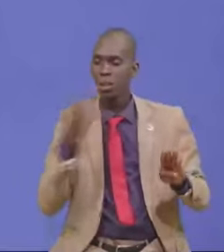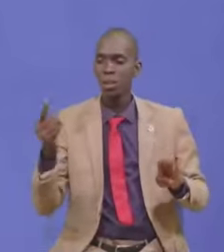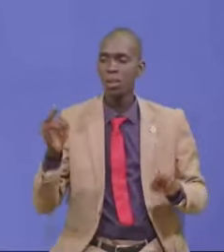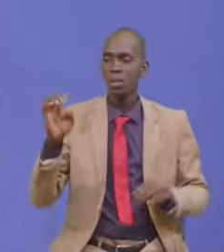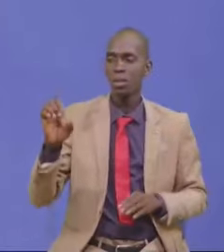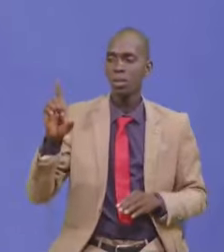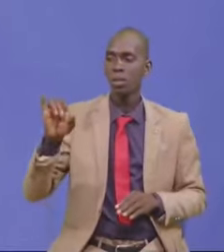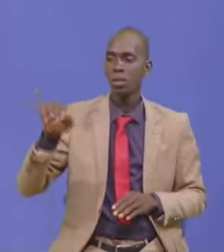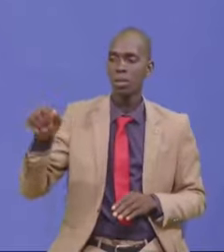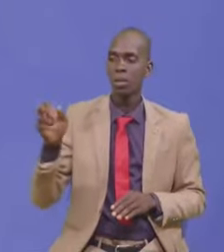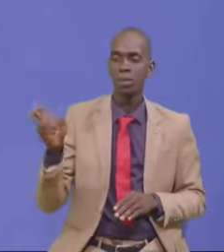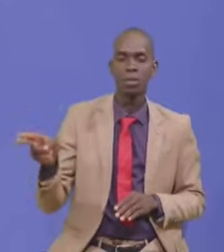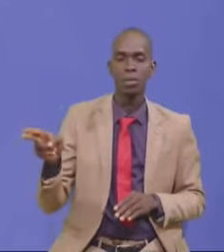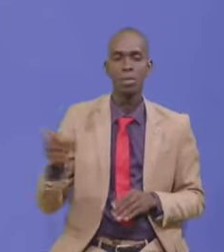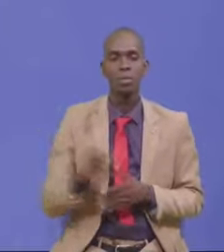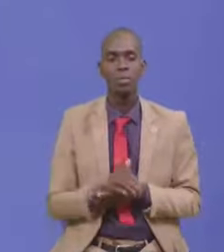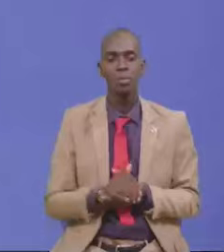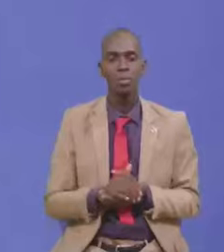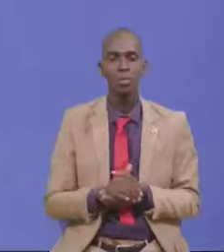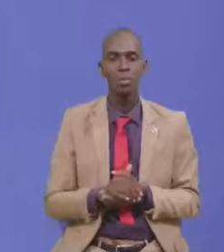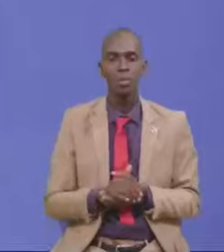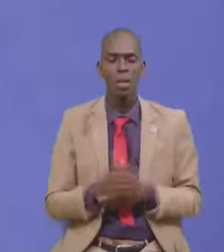Et Achab dit à Élie,